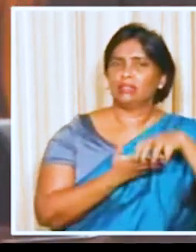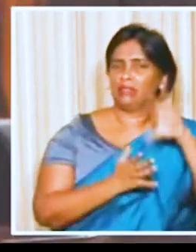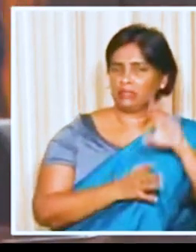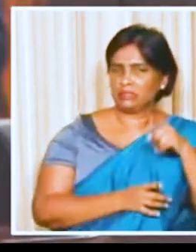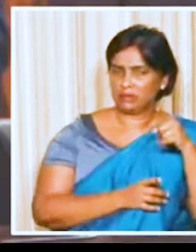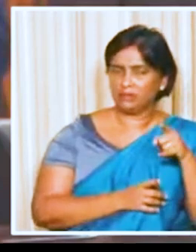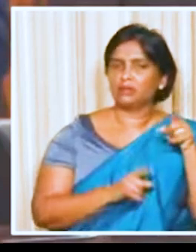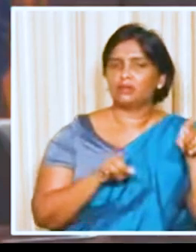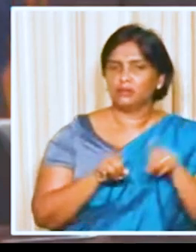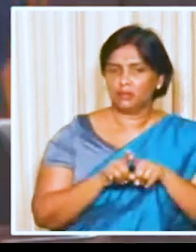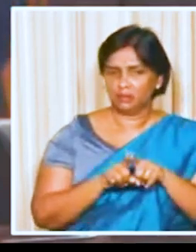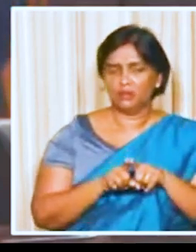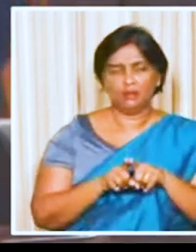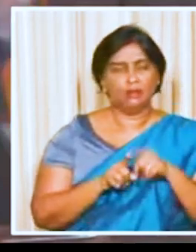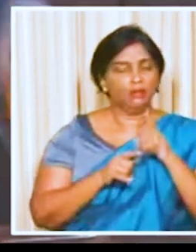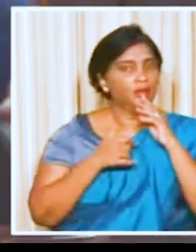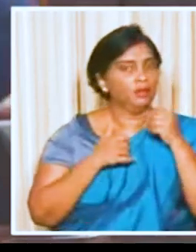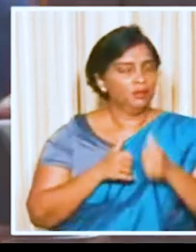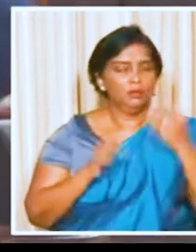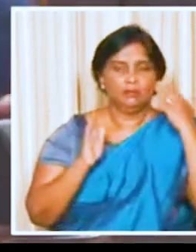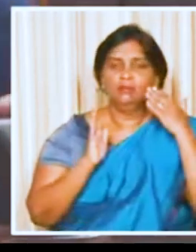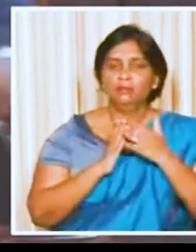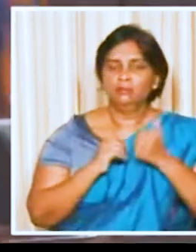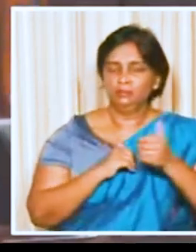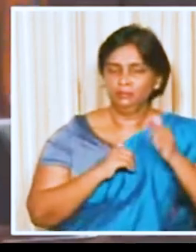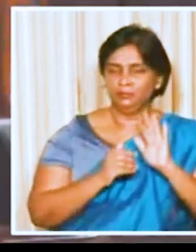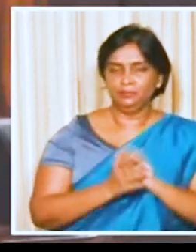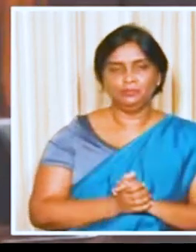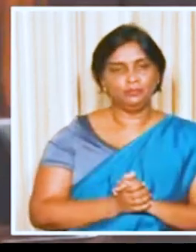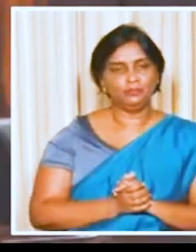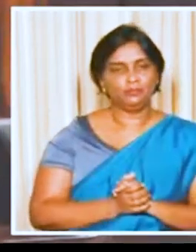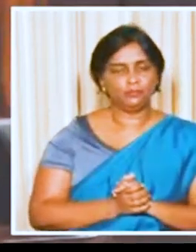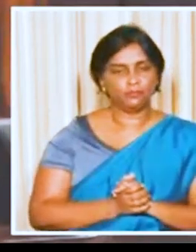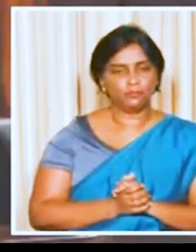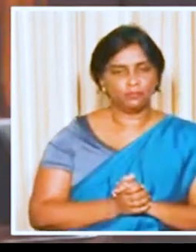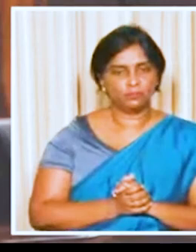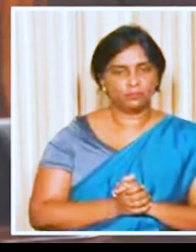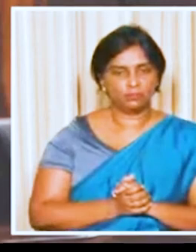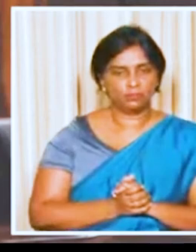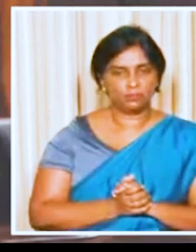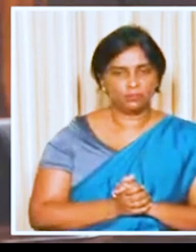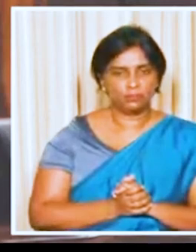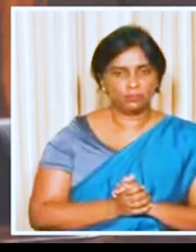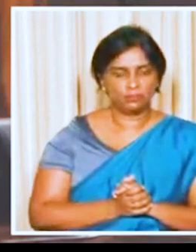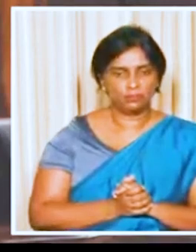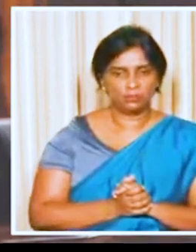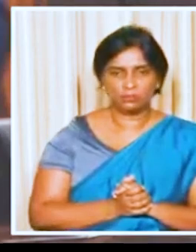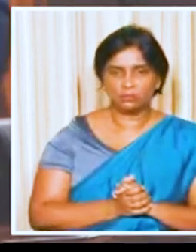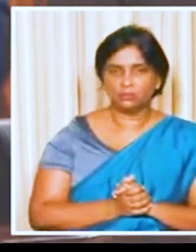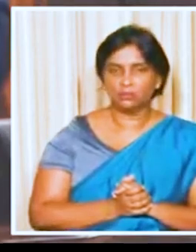வேண்டும் என்றதையும் இந்திரத்தை சொல்லிவிடும். ஊடகங்களை பற்றி மட்டுமல்ல, இன்று இந்த விவாதத்திலே